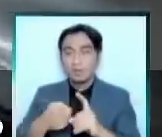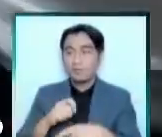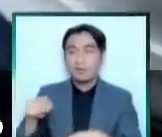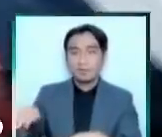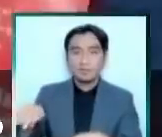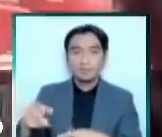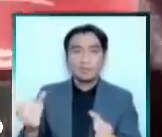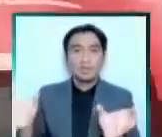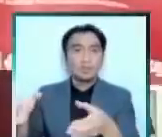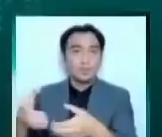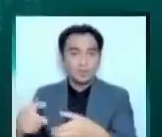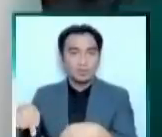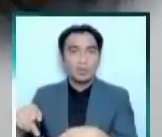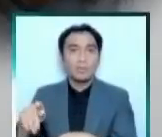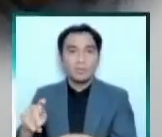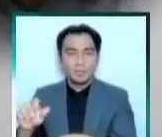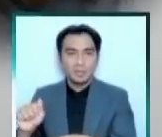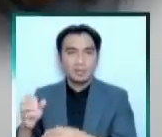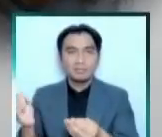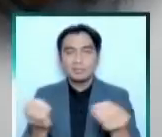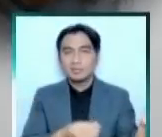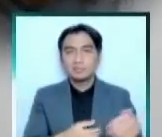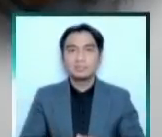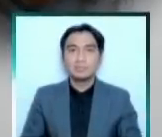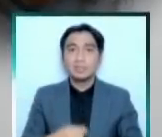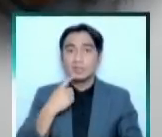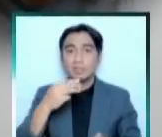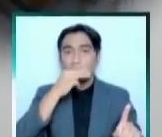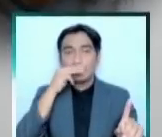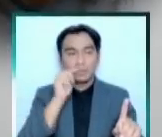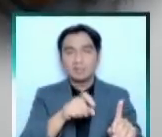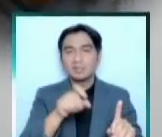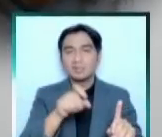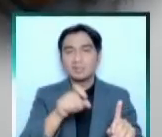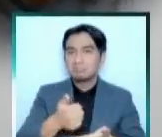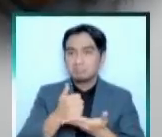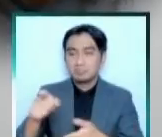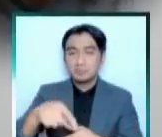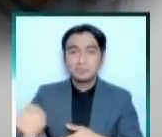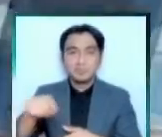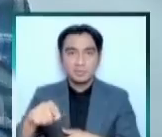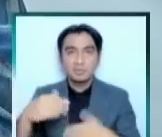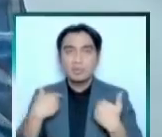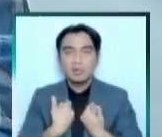Ethical Treatment of Animals o PETA. Ayon kay Pacquiao, kailangan din daw matulungan ang mga pet sa lugar na tinamaan ng